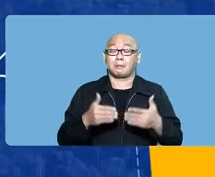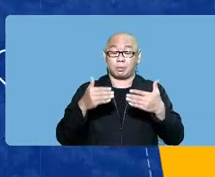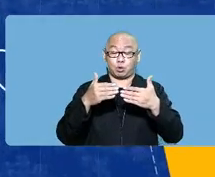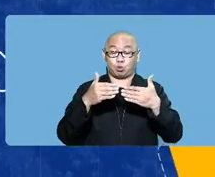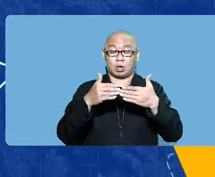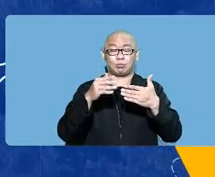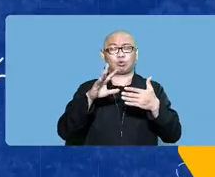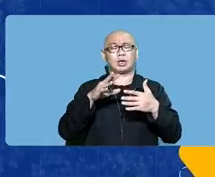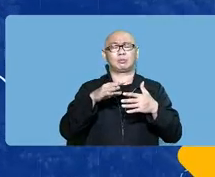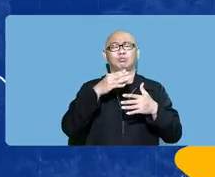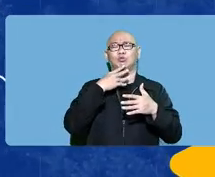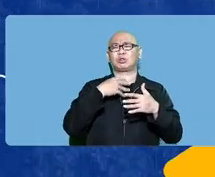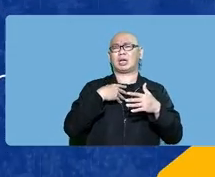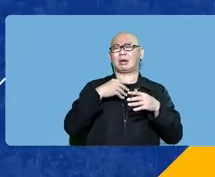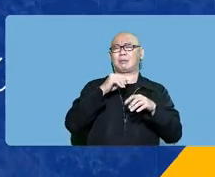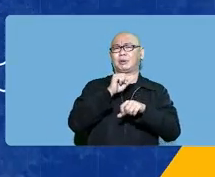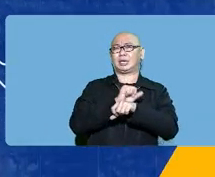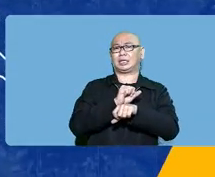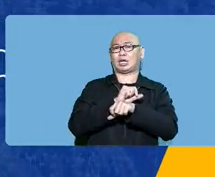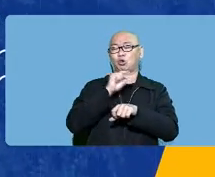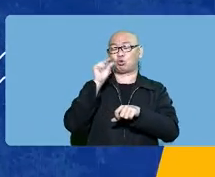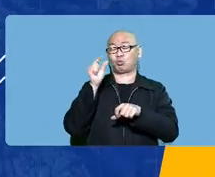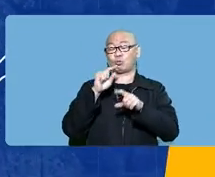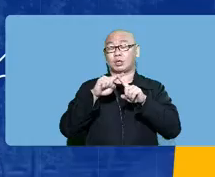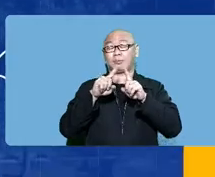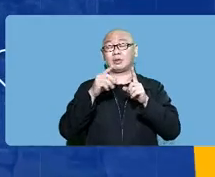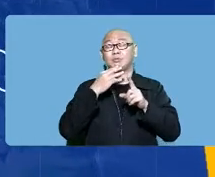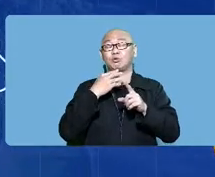milik PLN, seperti itu.